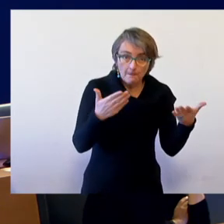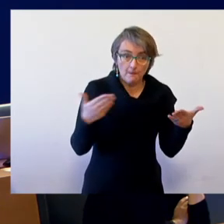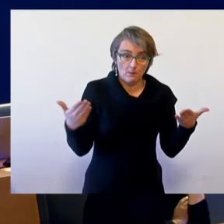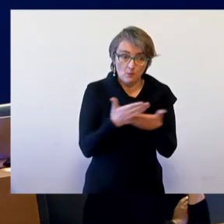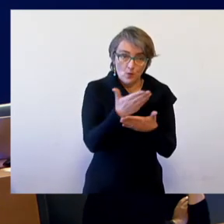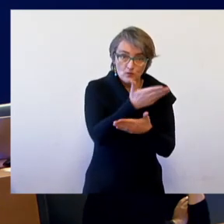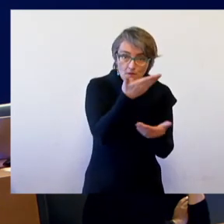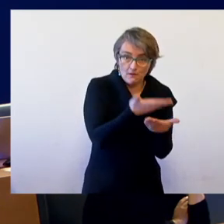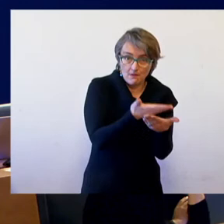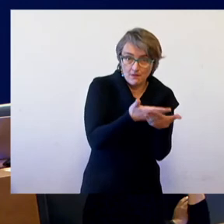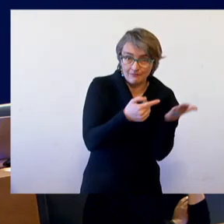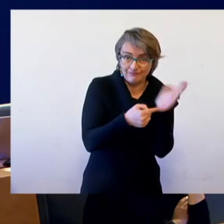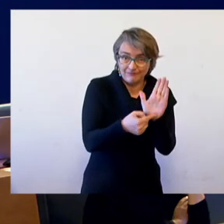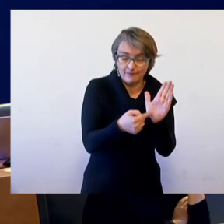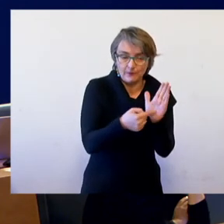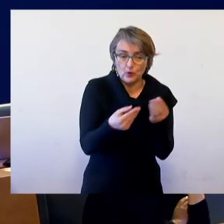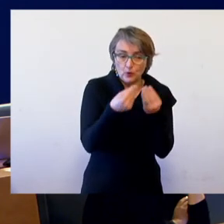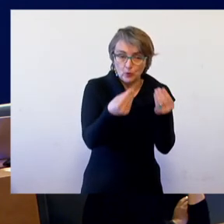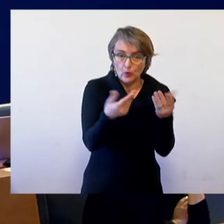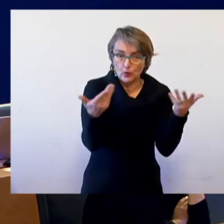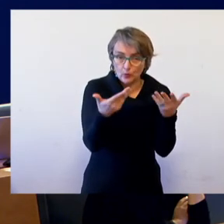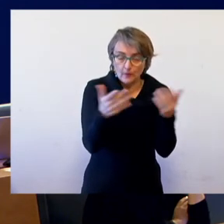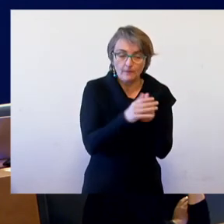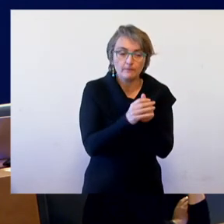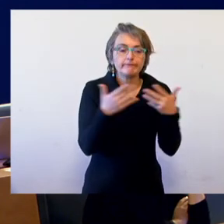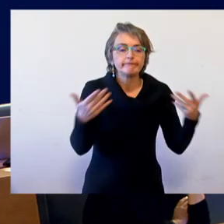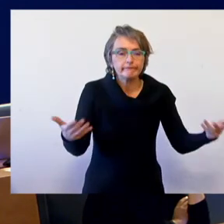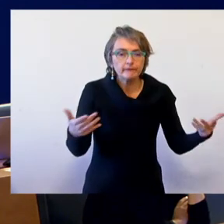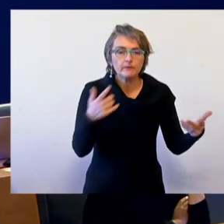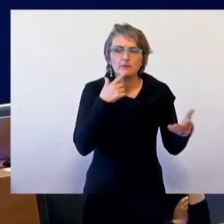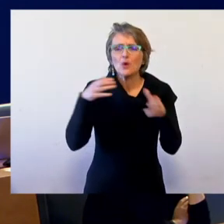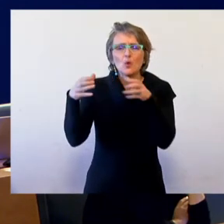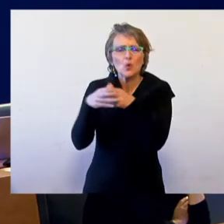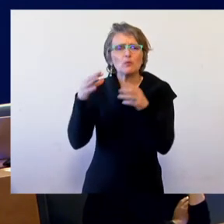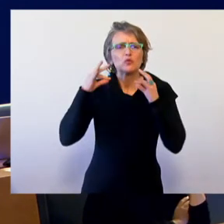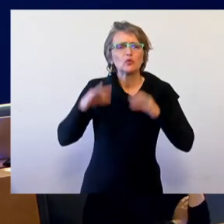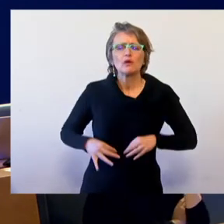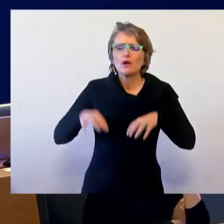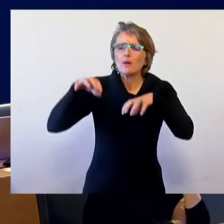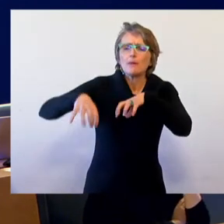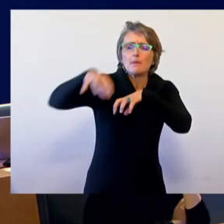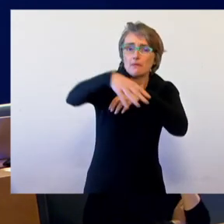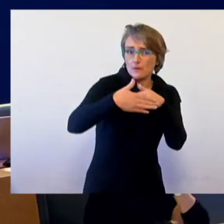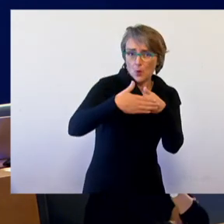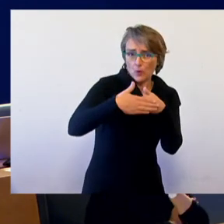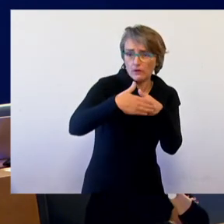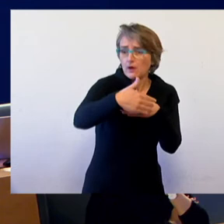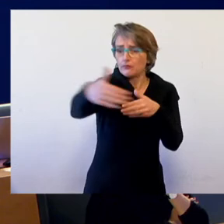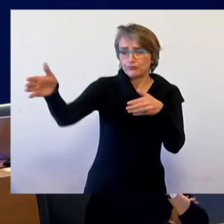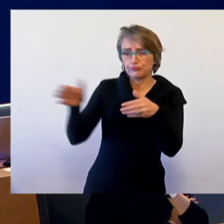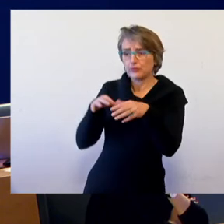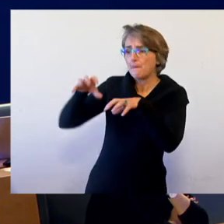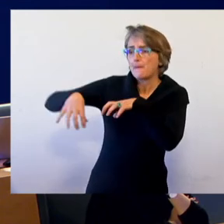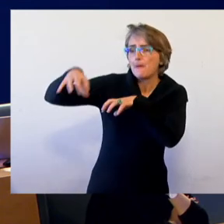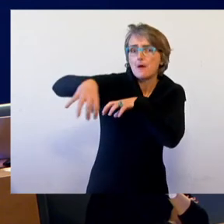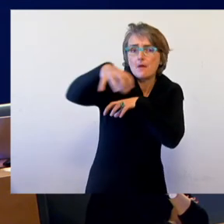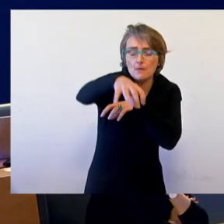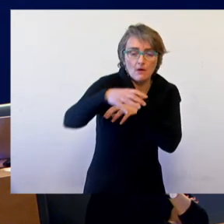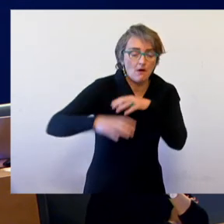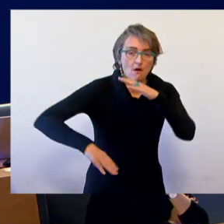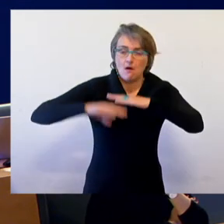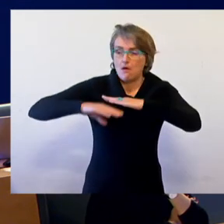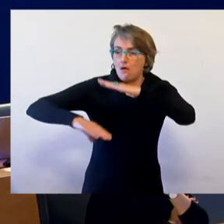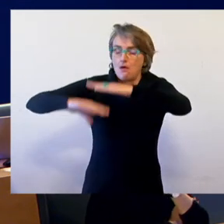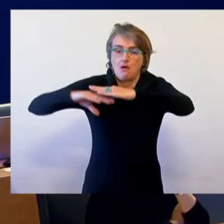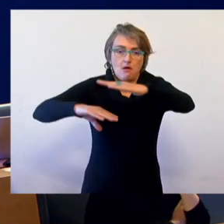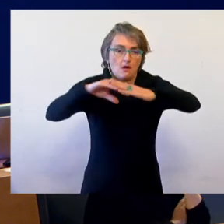permet également d'alléger les effectifs de 3 autres groupes scolaires du périmètre élargi qui étaient proches de la